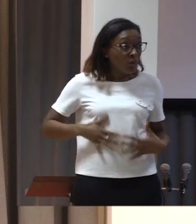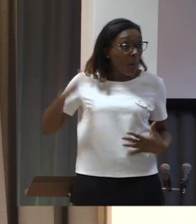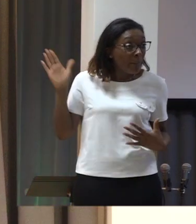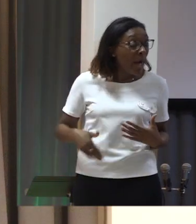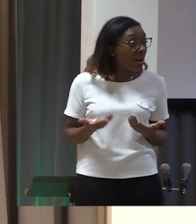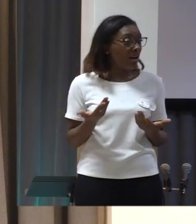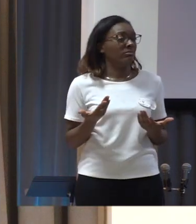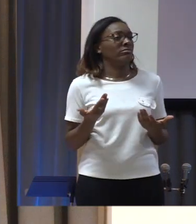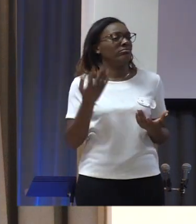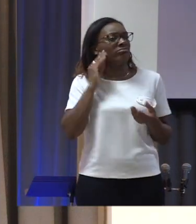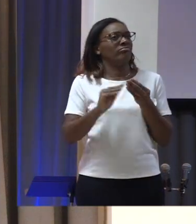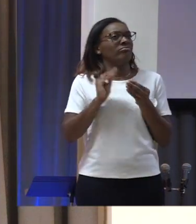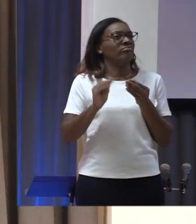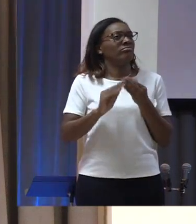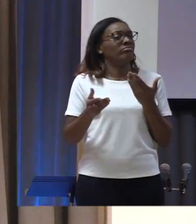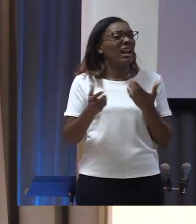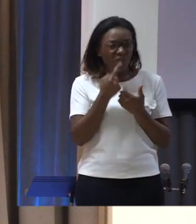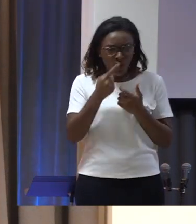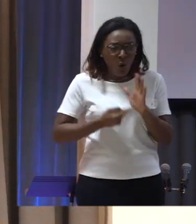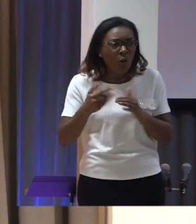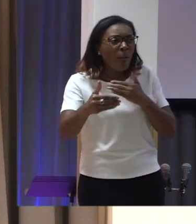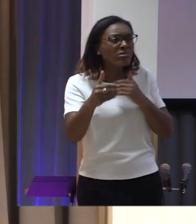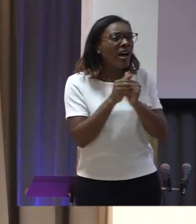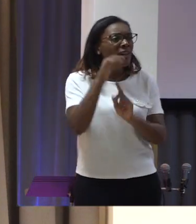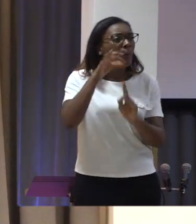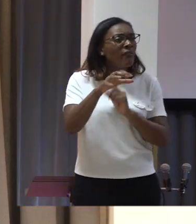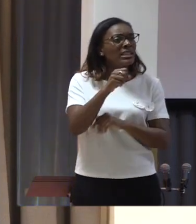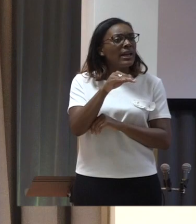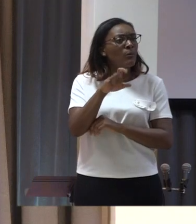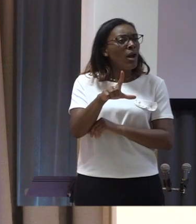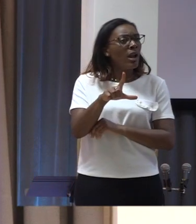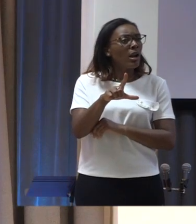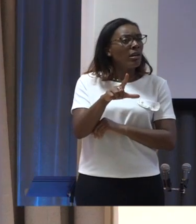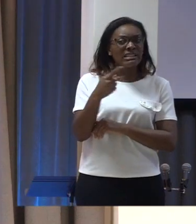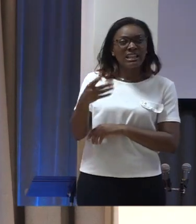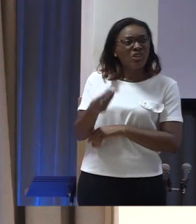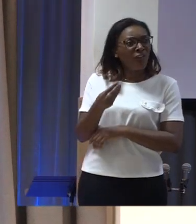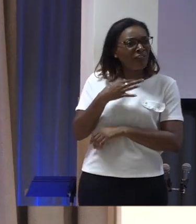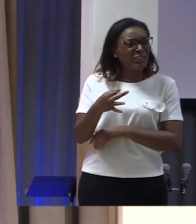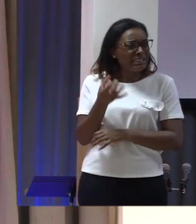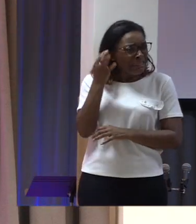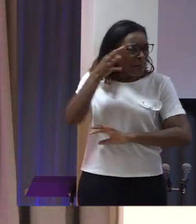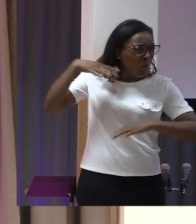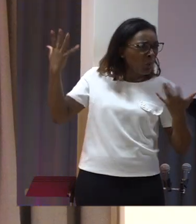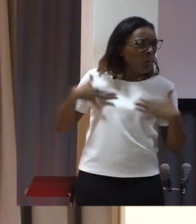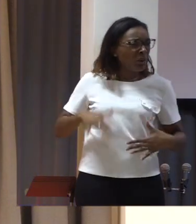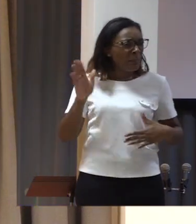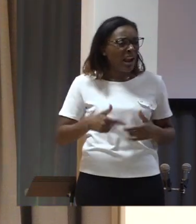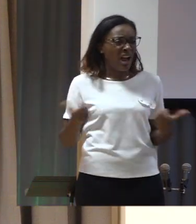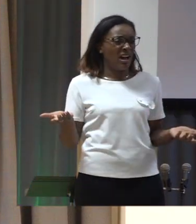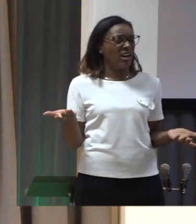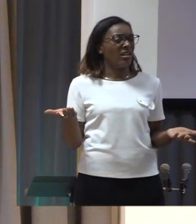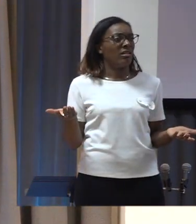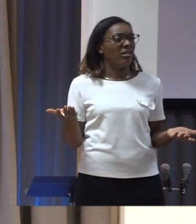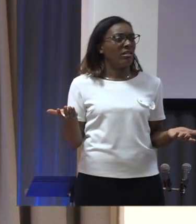Élie. Et là, l'histoire semble se répéter. C'est Samuel qui a annoncé, c'est Samuel qui a prophétisé. Il a prophétisé